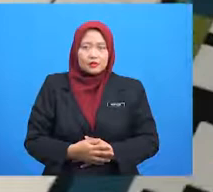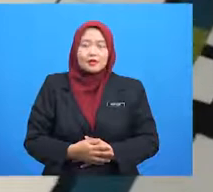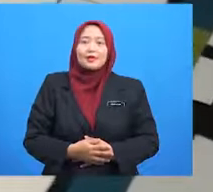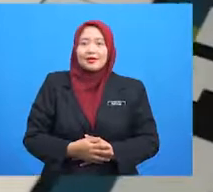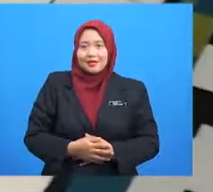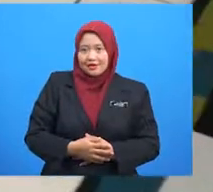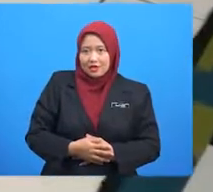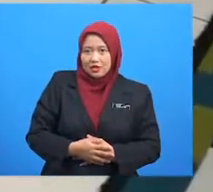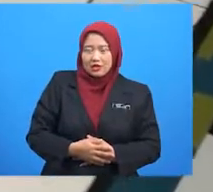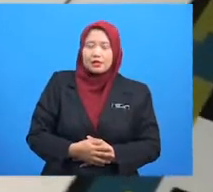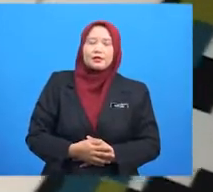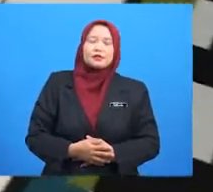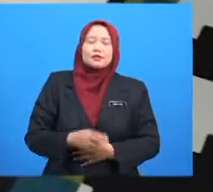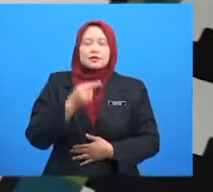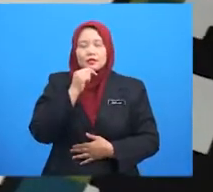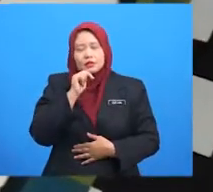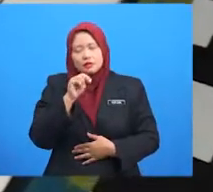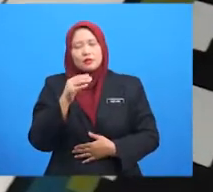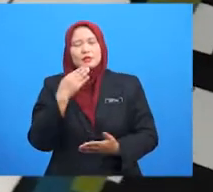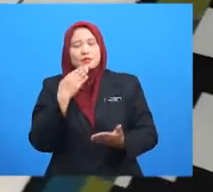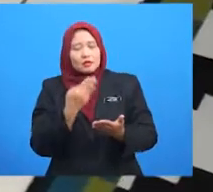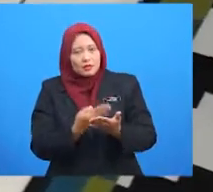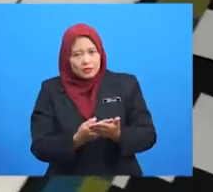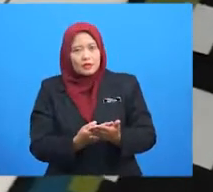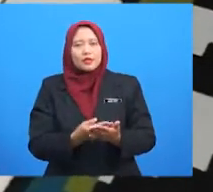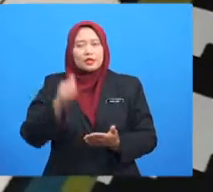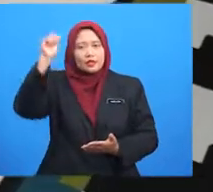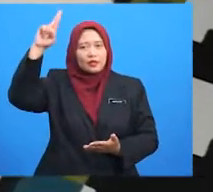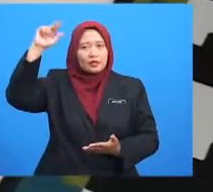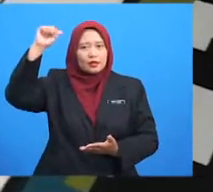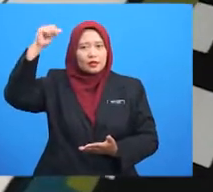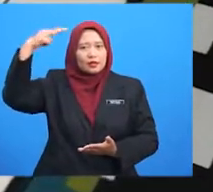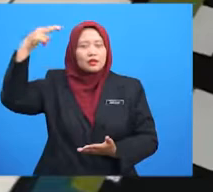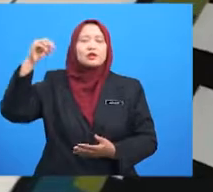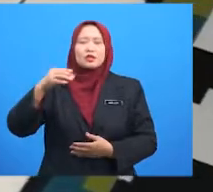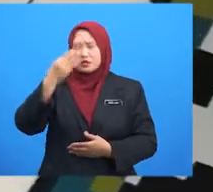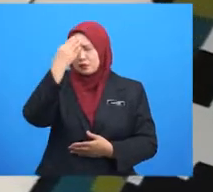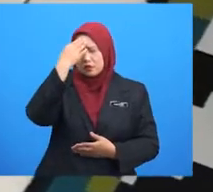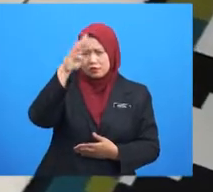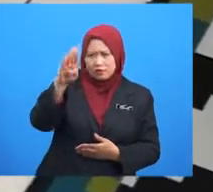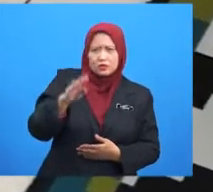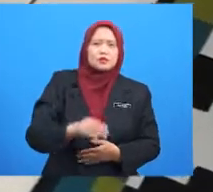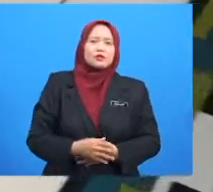Ha, nasib baik Arash bijak menyelesaikan masalahnya.